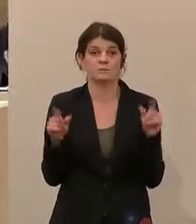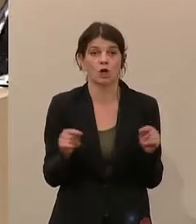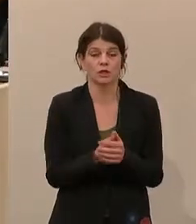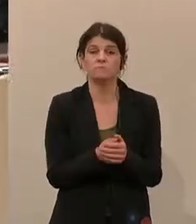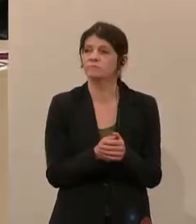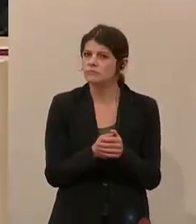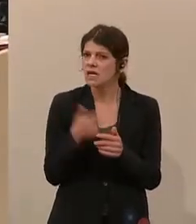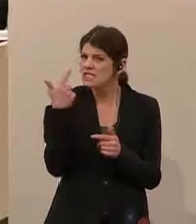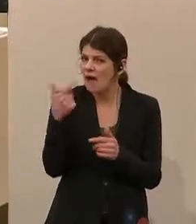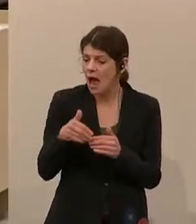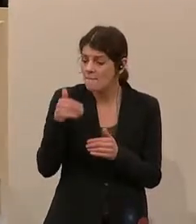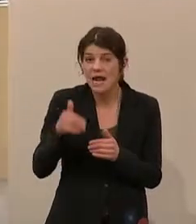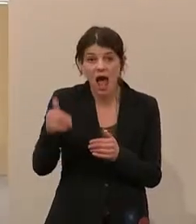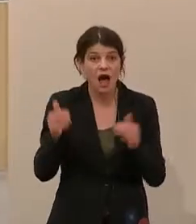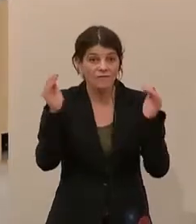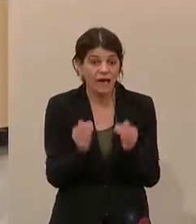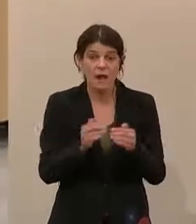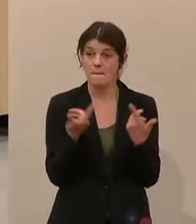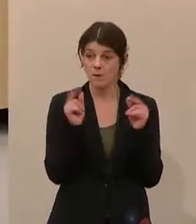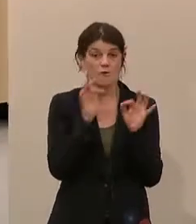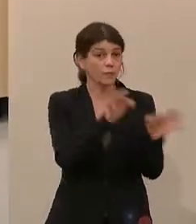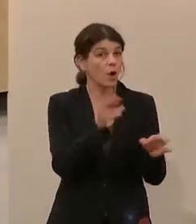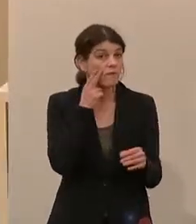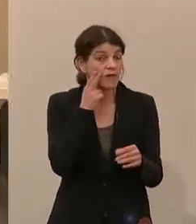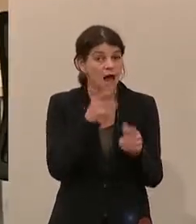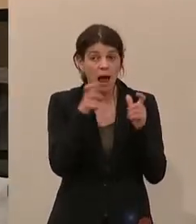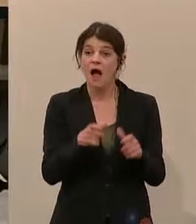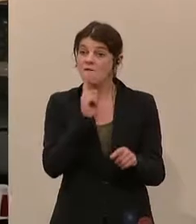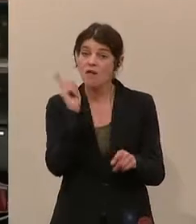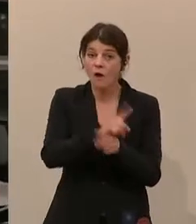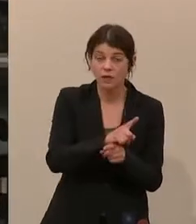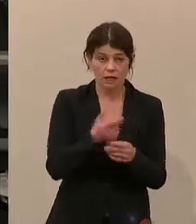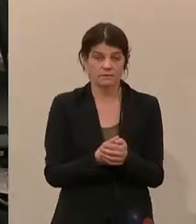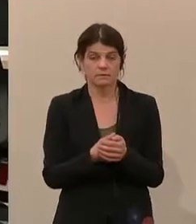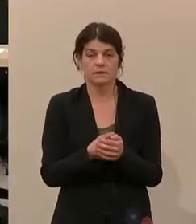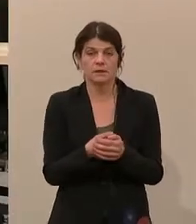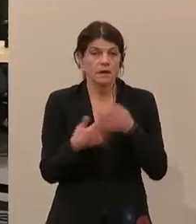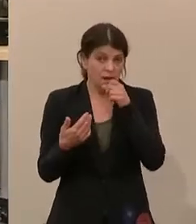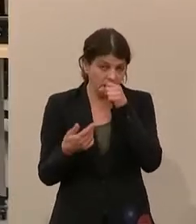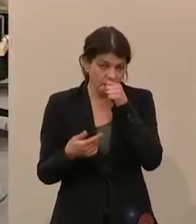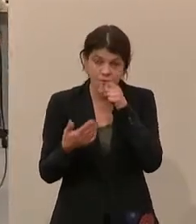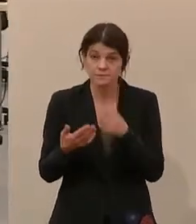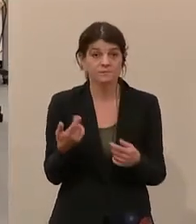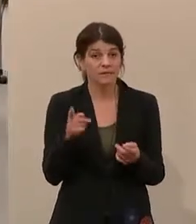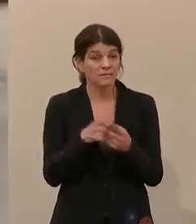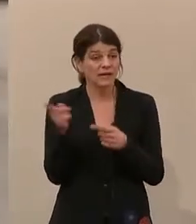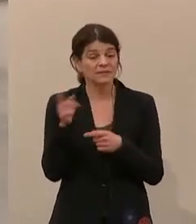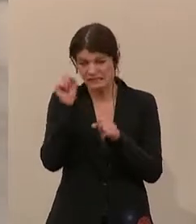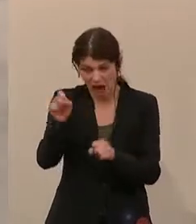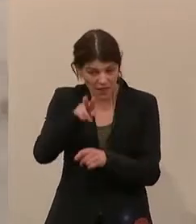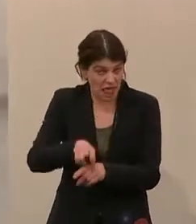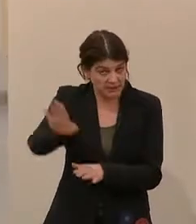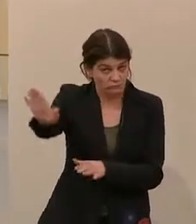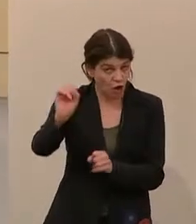2 Milliarden weniger heißt für Firmen weniger Aufträge. Das entspricht laut IHS, kann man